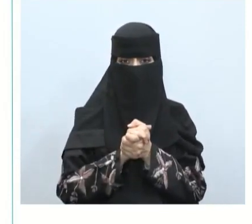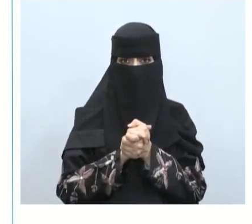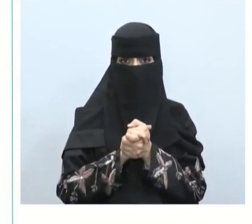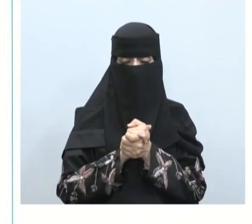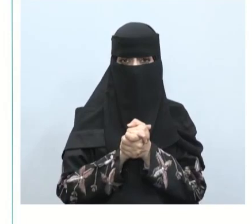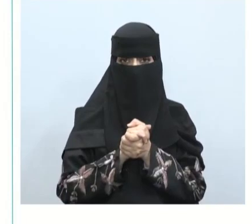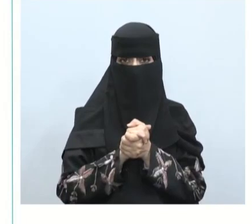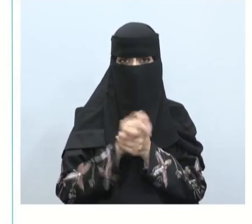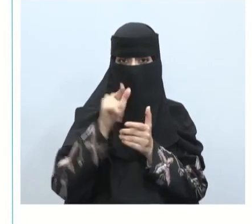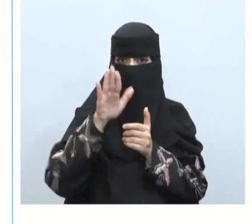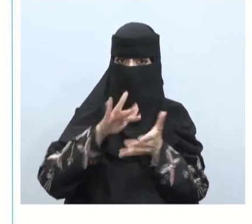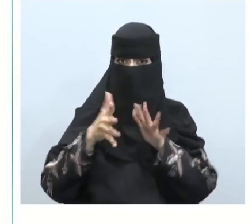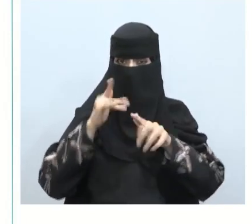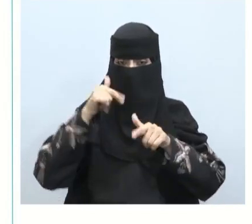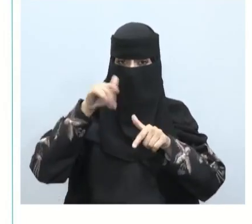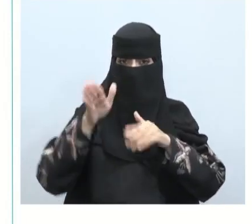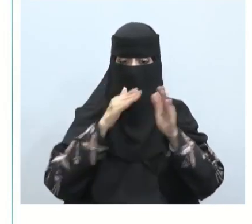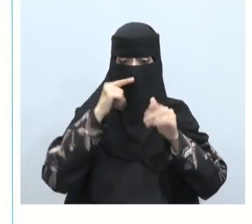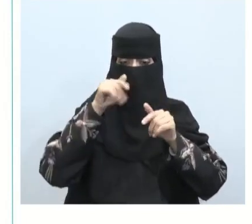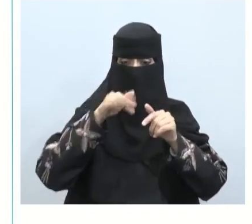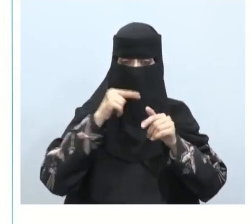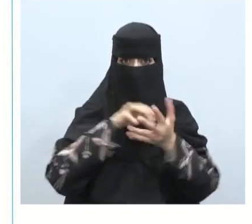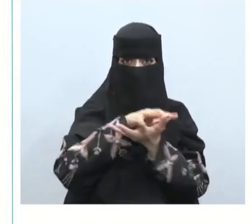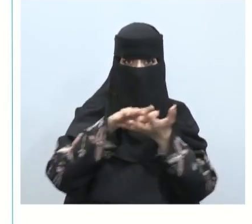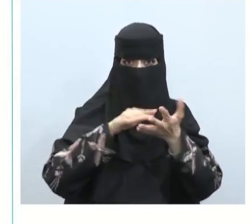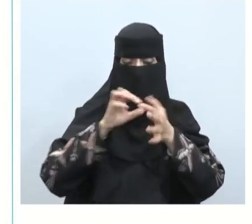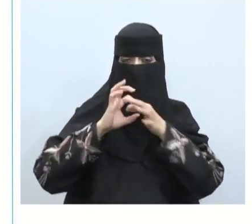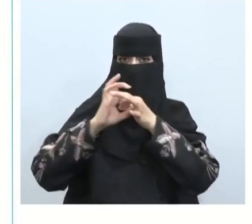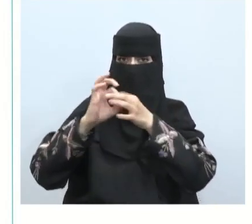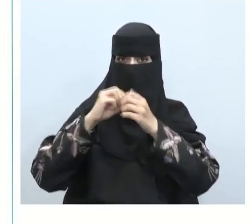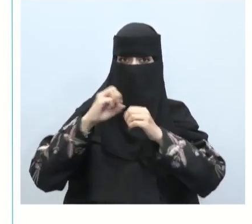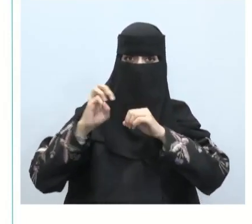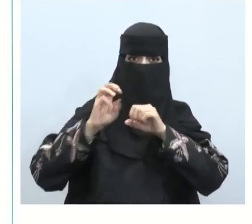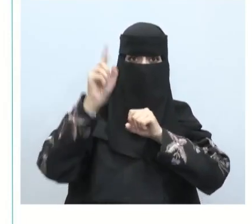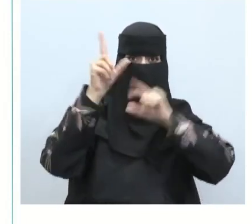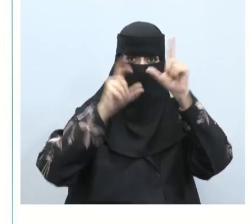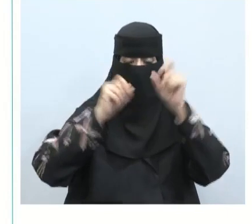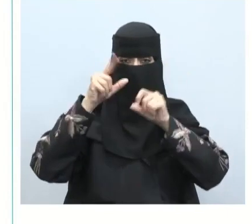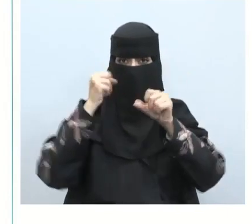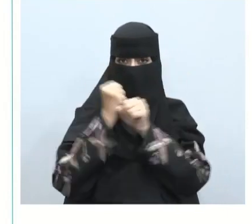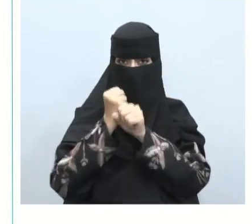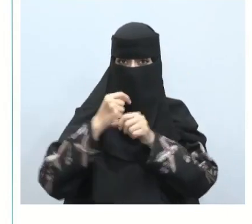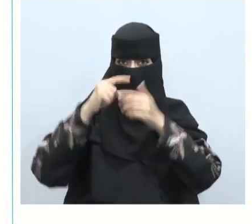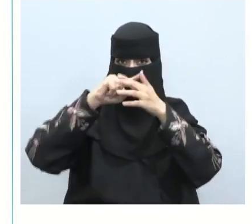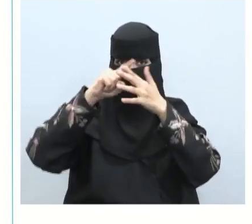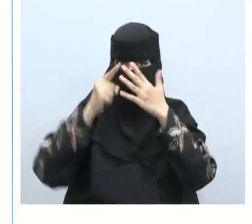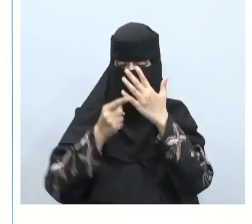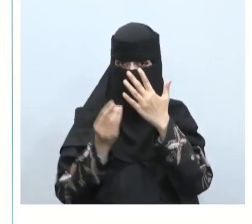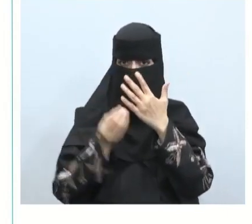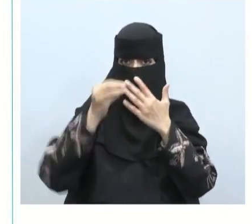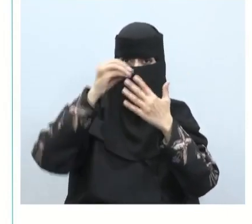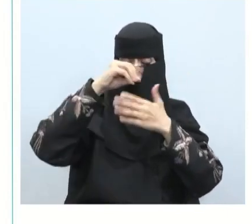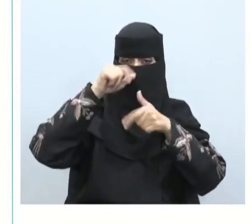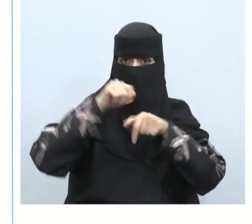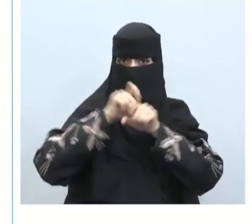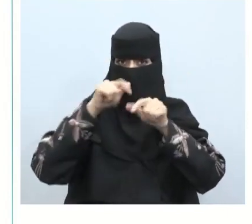المهام في بعض الاحيان يكون لديك مشاكل في الاتصال بالانترنت نفذ الخطوات الاتيه لتوضيح هذه